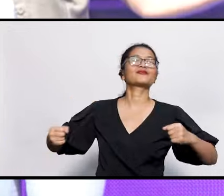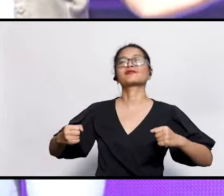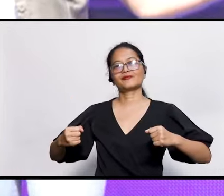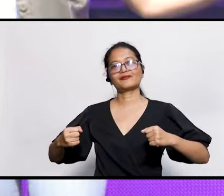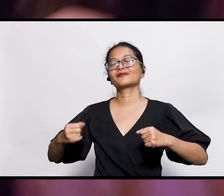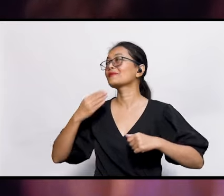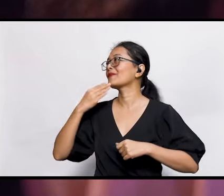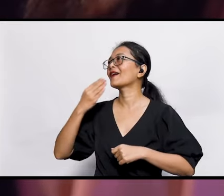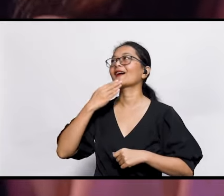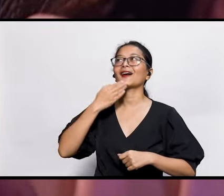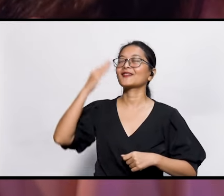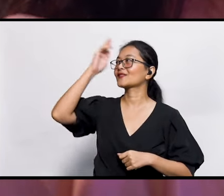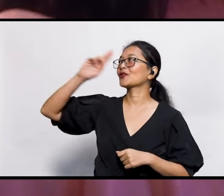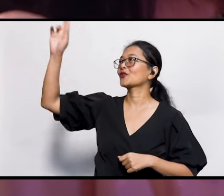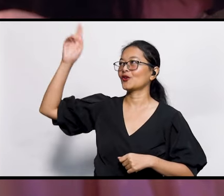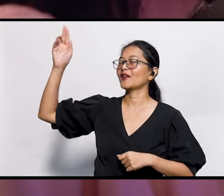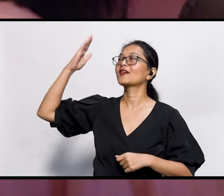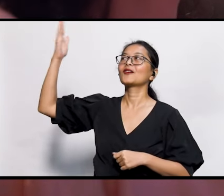terima kasih Ya Tuhan